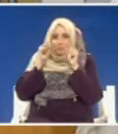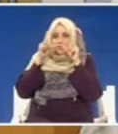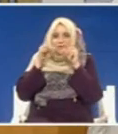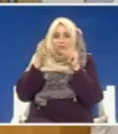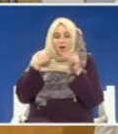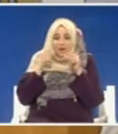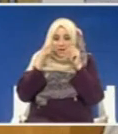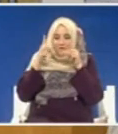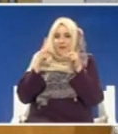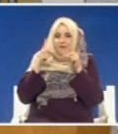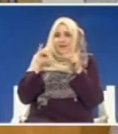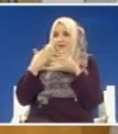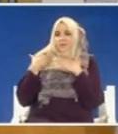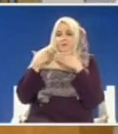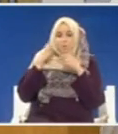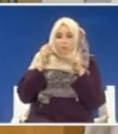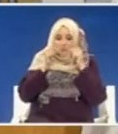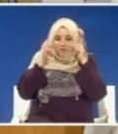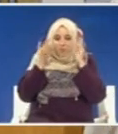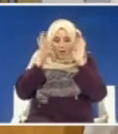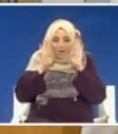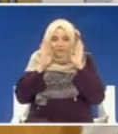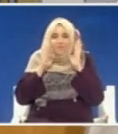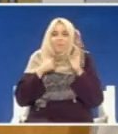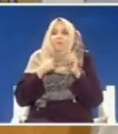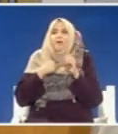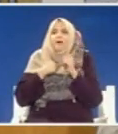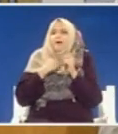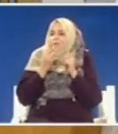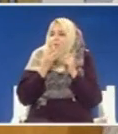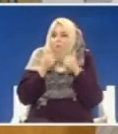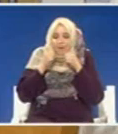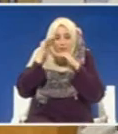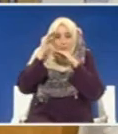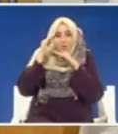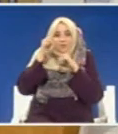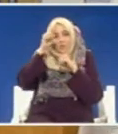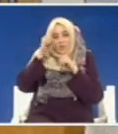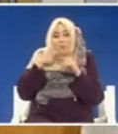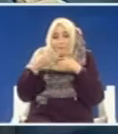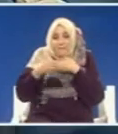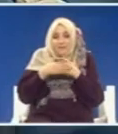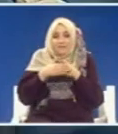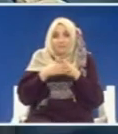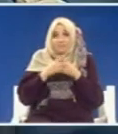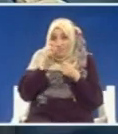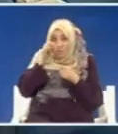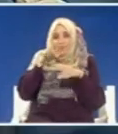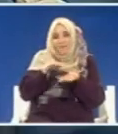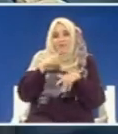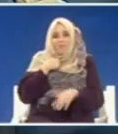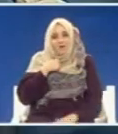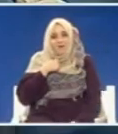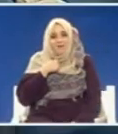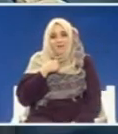أيقظني حتى أحس لذة الإيمان في سجودي ولذة القرب من الله تعالى؟ أليس هو سبحانه؟